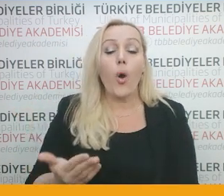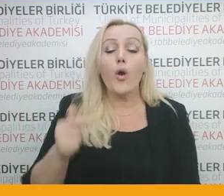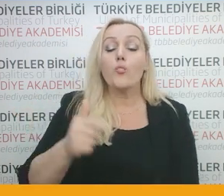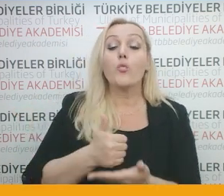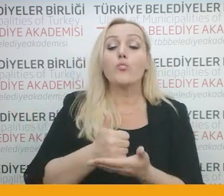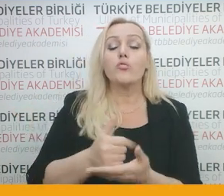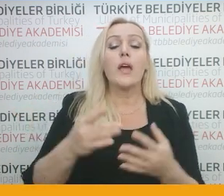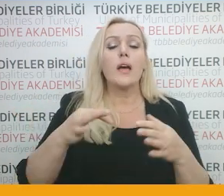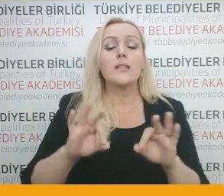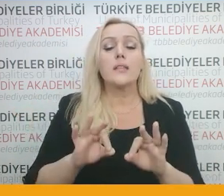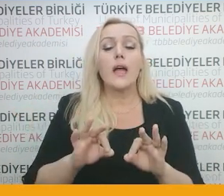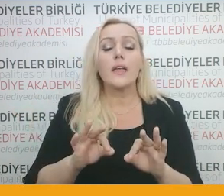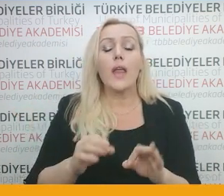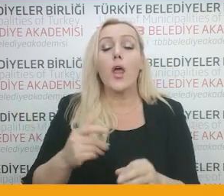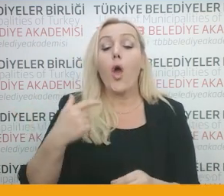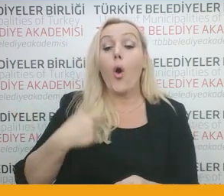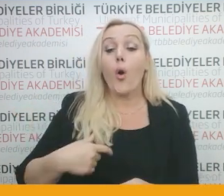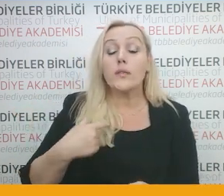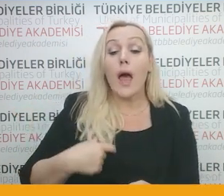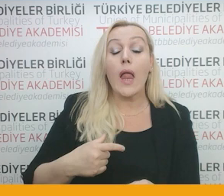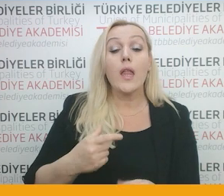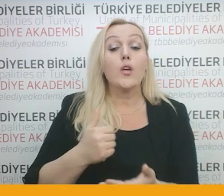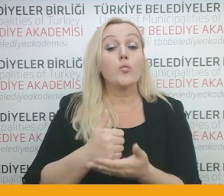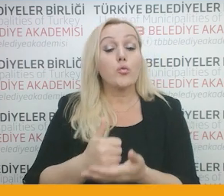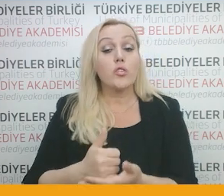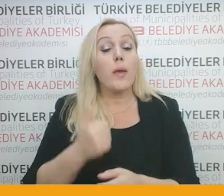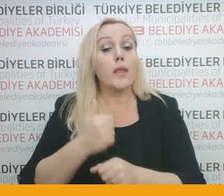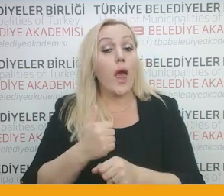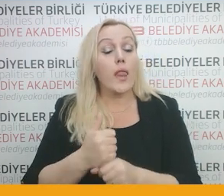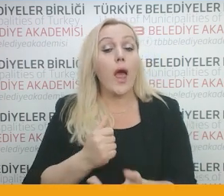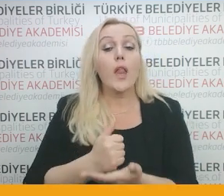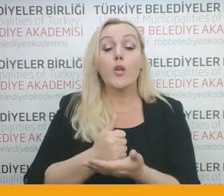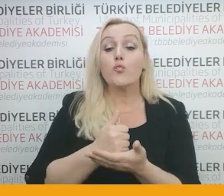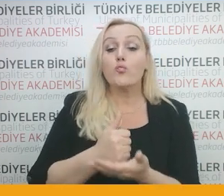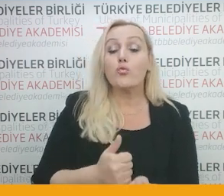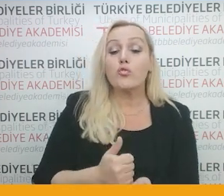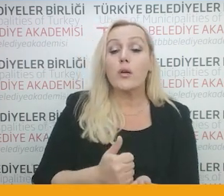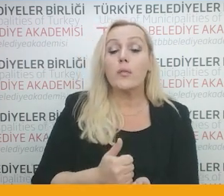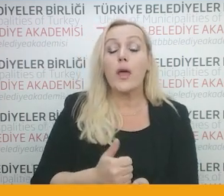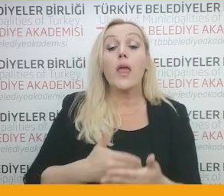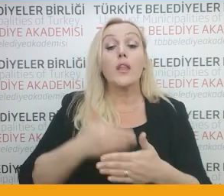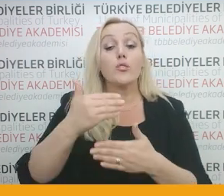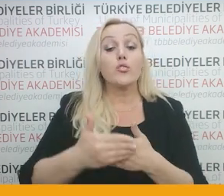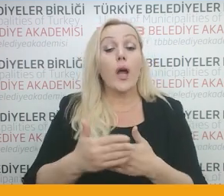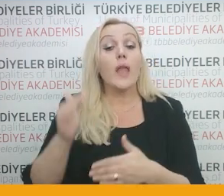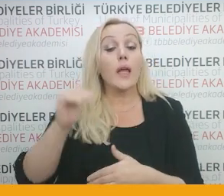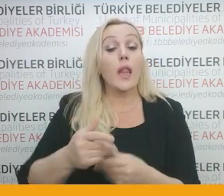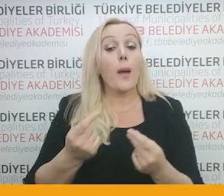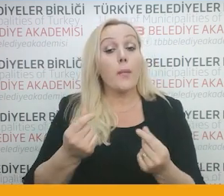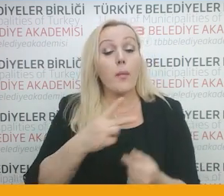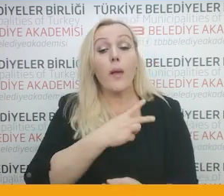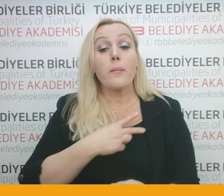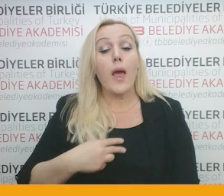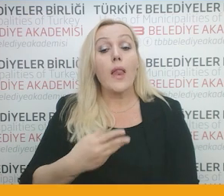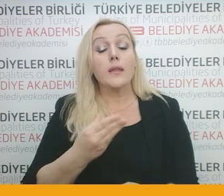Hangi kaynağı kullanıyor derken özel bütçeli idare mi, genel bütçeli idarenin bütçesi mi, dış kaynak mı, mahalli idare bütçesi